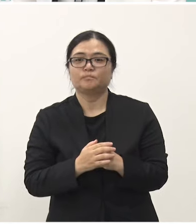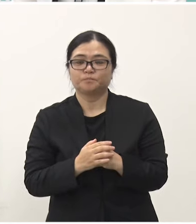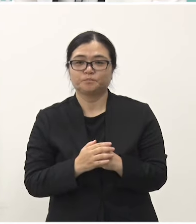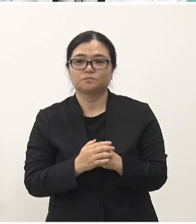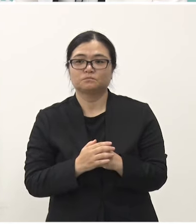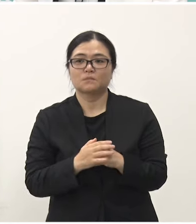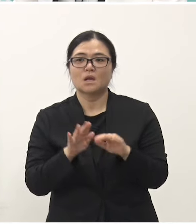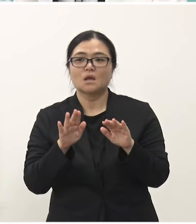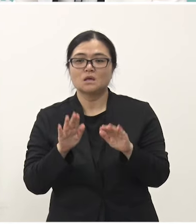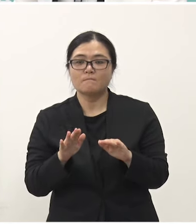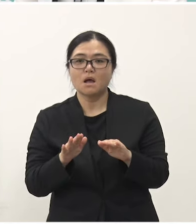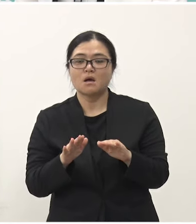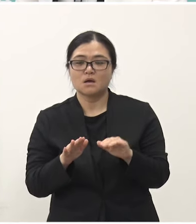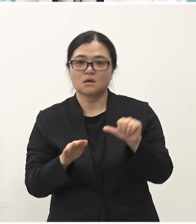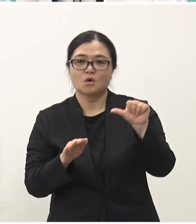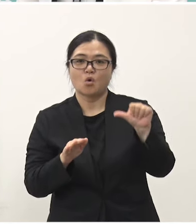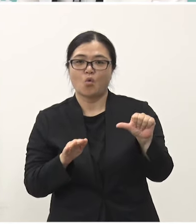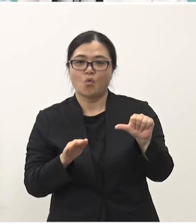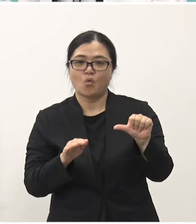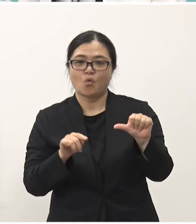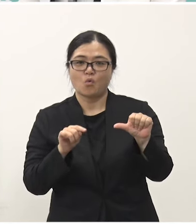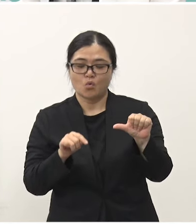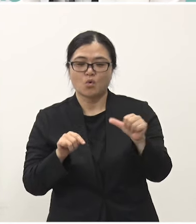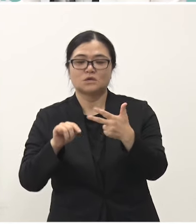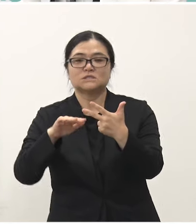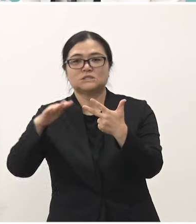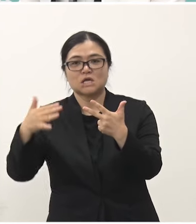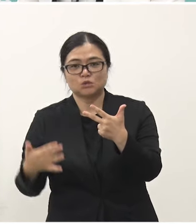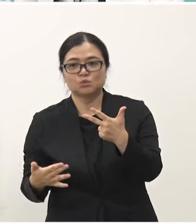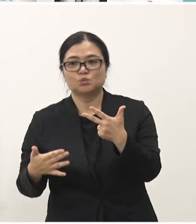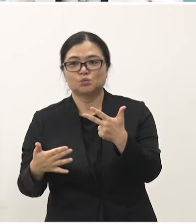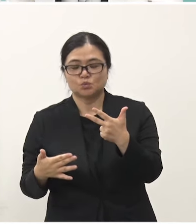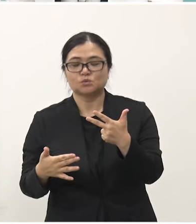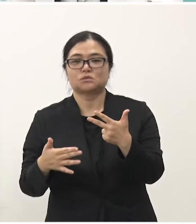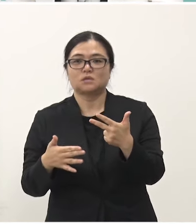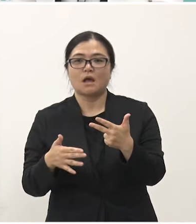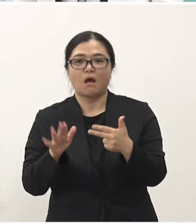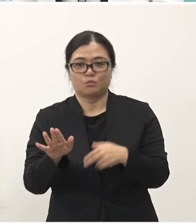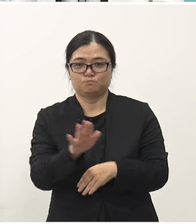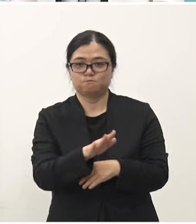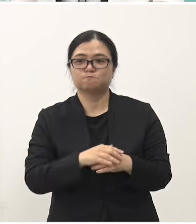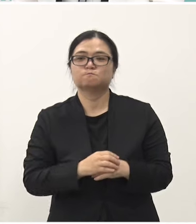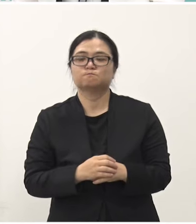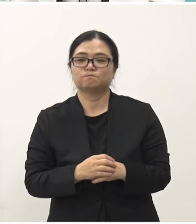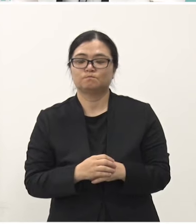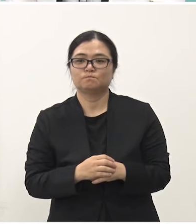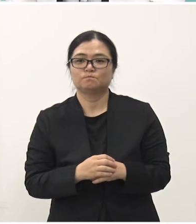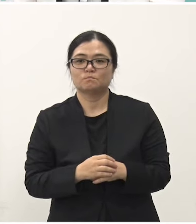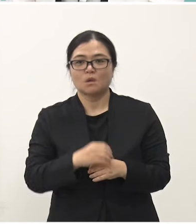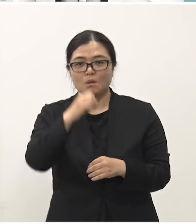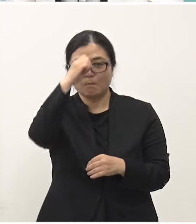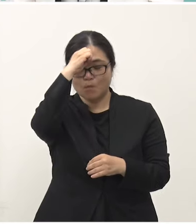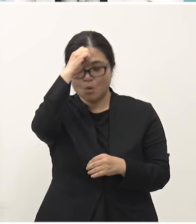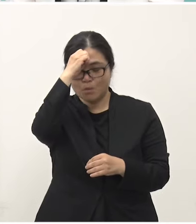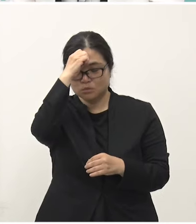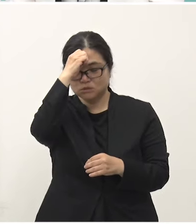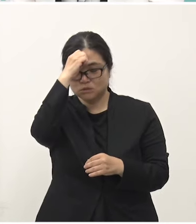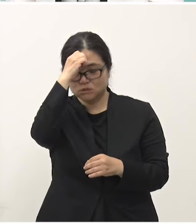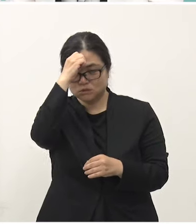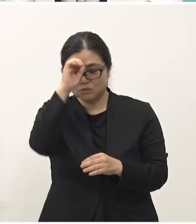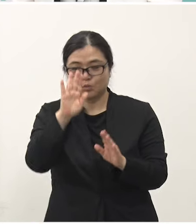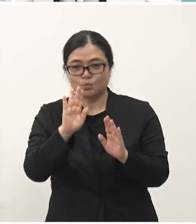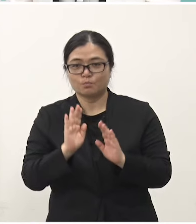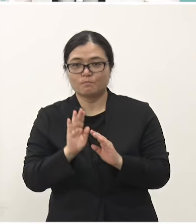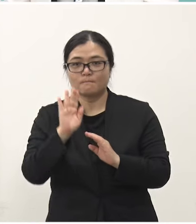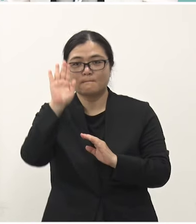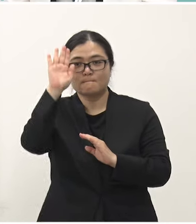区では現在区内の5施設で病児保育事業を実施しています病児保育事業は病気の回復機などの理由